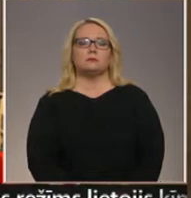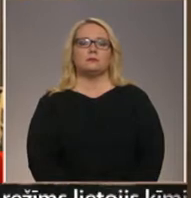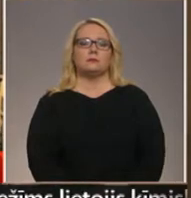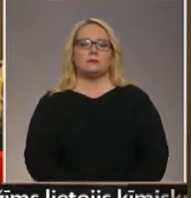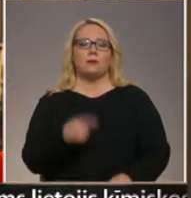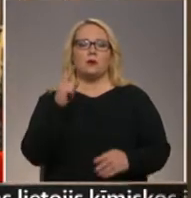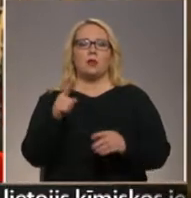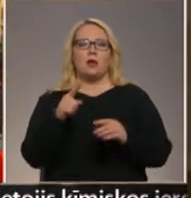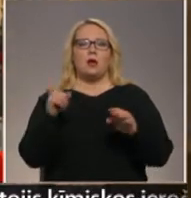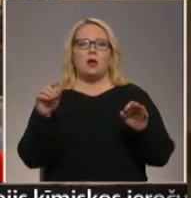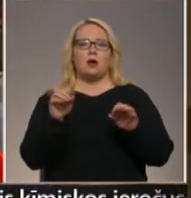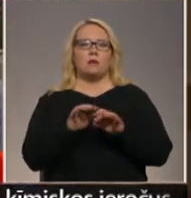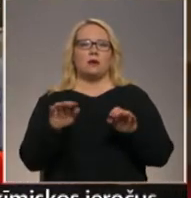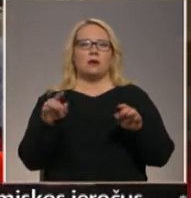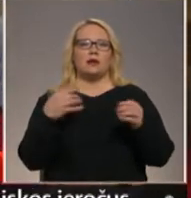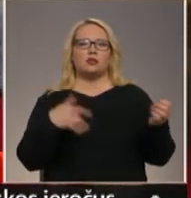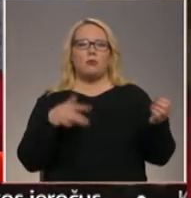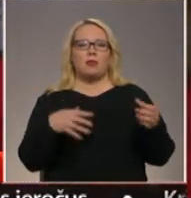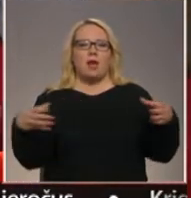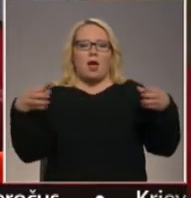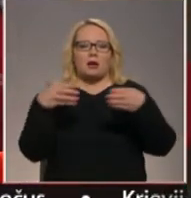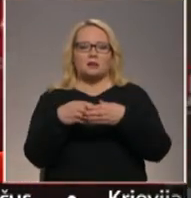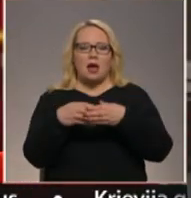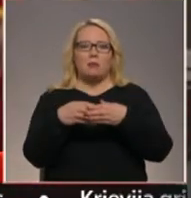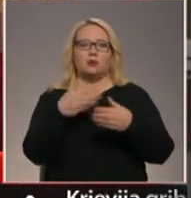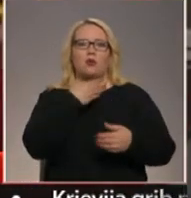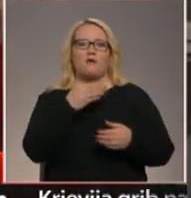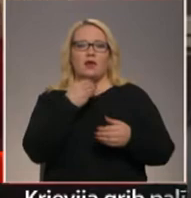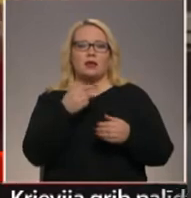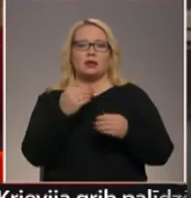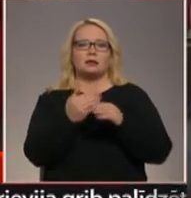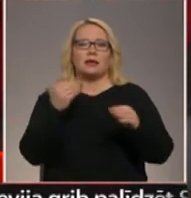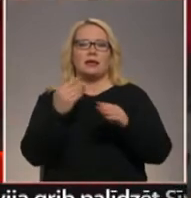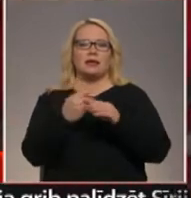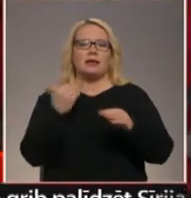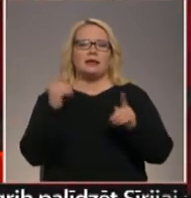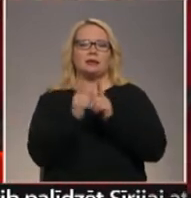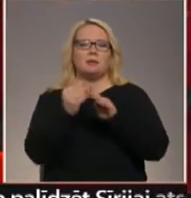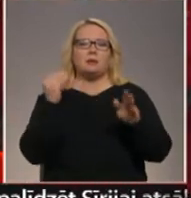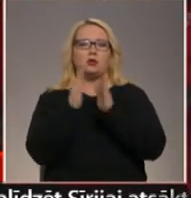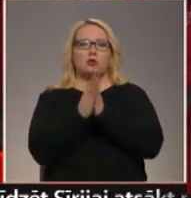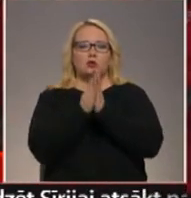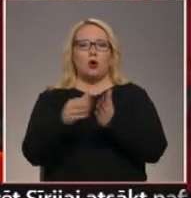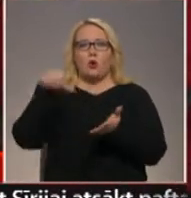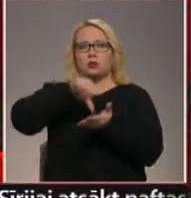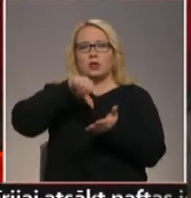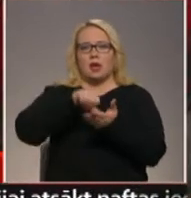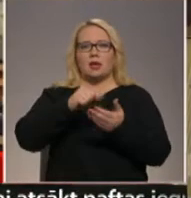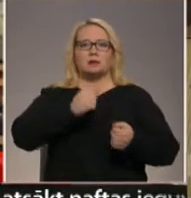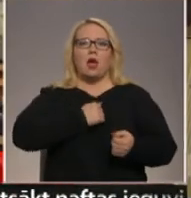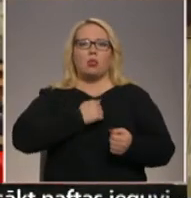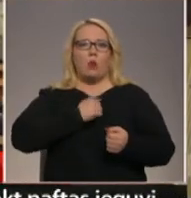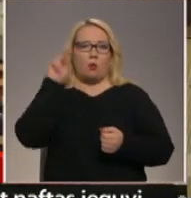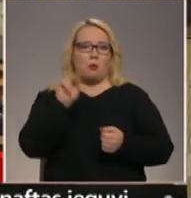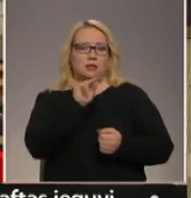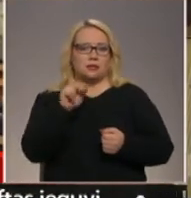Vokāli instrumentālais ansamblis Randeo Anima no Viļņas īsi pirms mīsas uzstājas Daugavpils Svētā Pētera ķēdēs katoļu baznīcā.